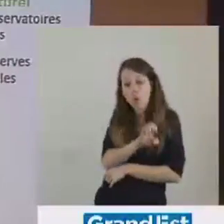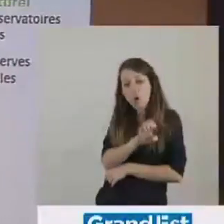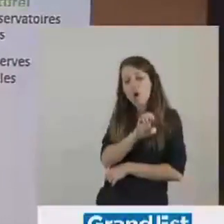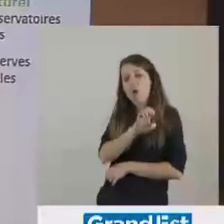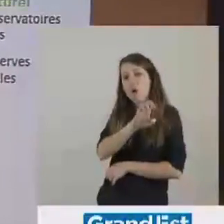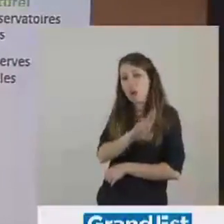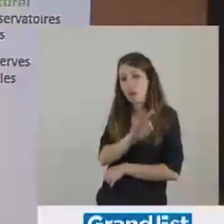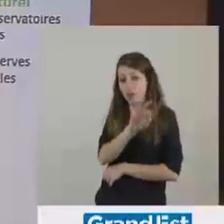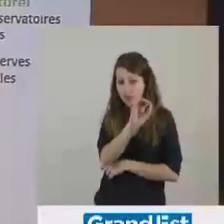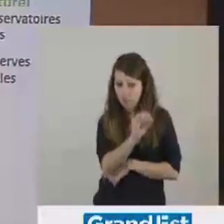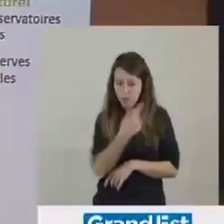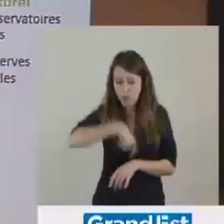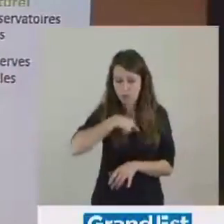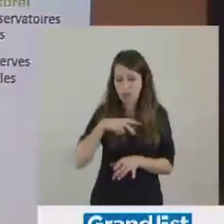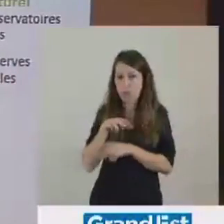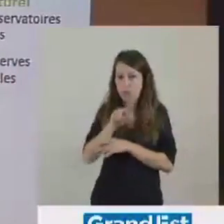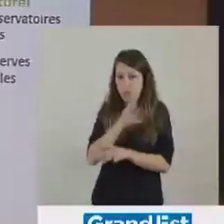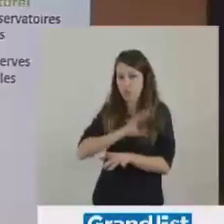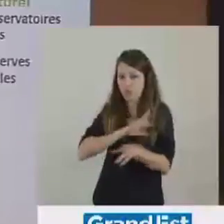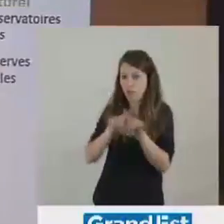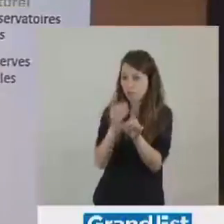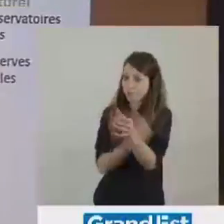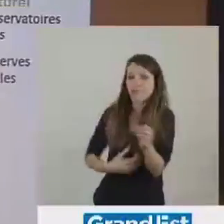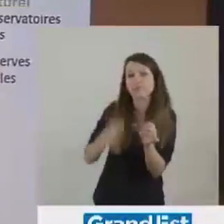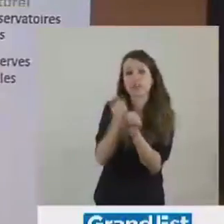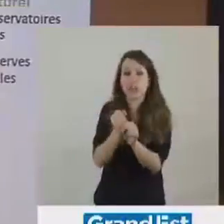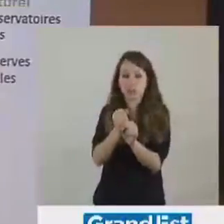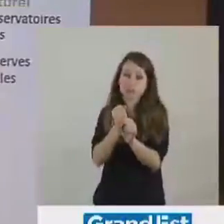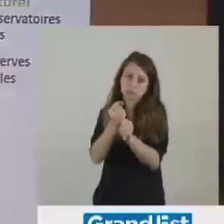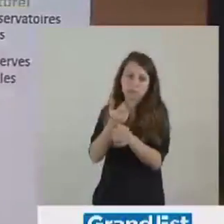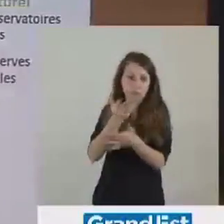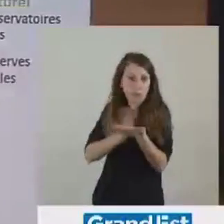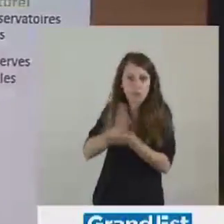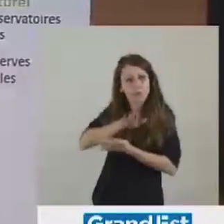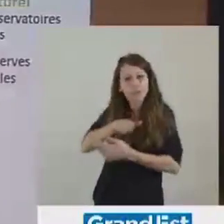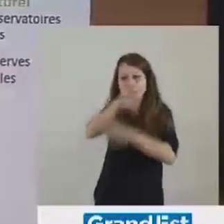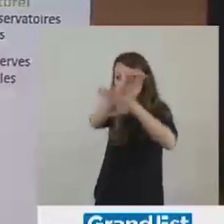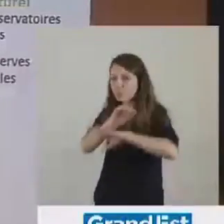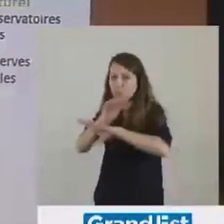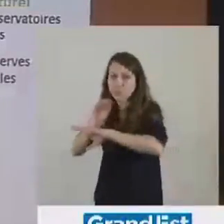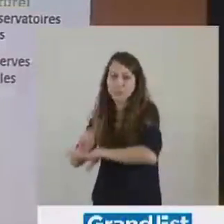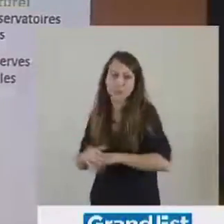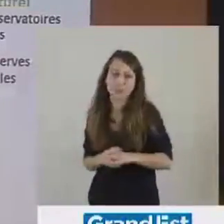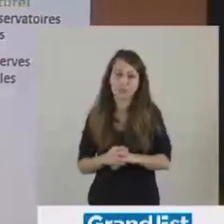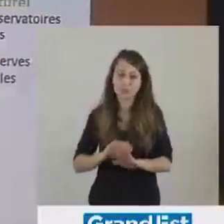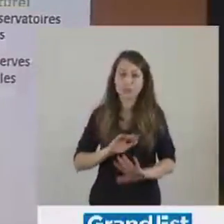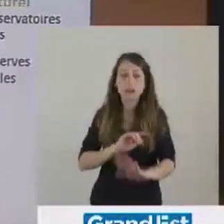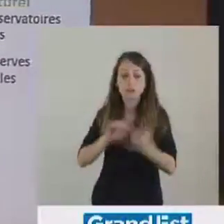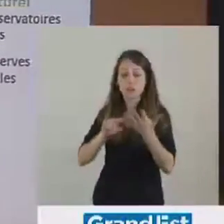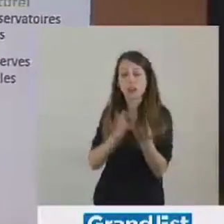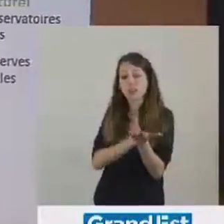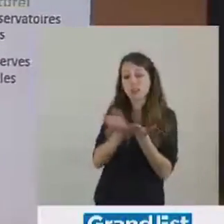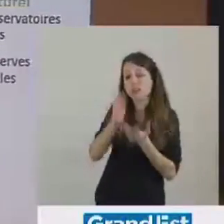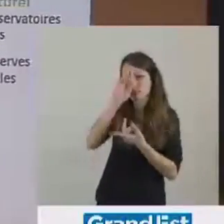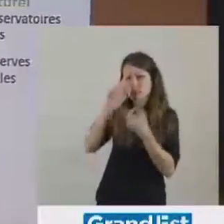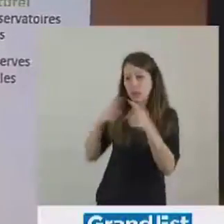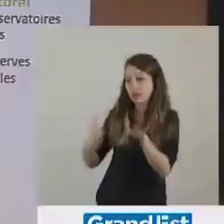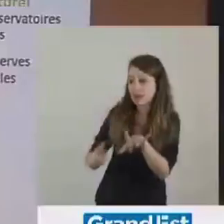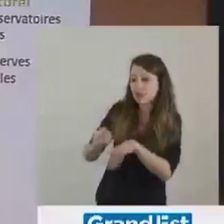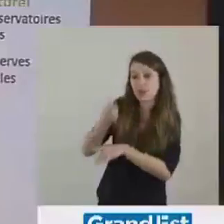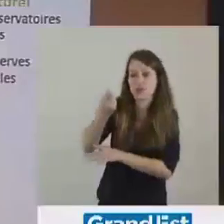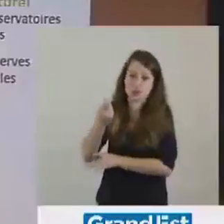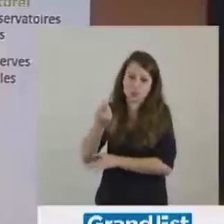aider à des projets de reconstitution donc des corridors écologiques. Le 5e axe concerne l'éducation à l'environnement et à la